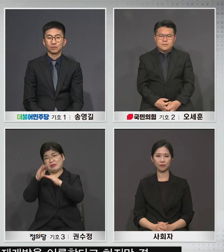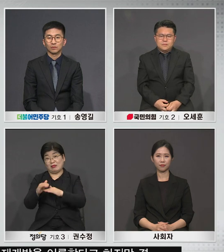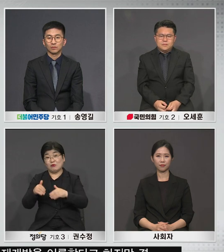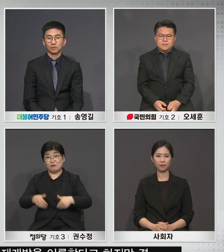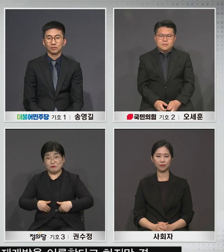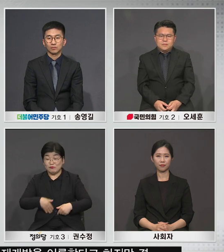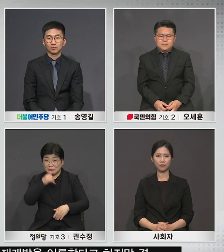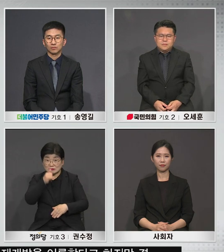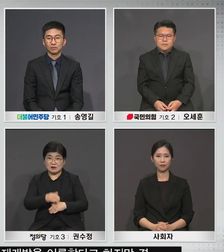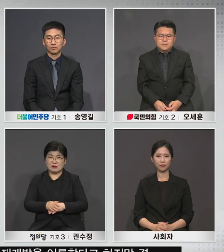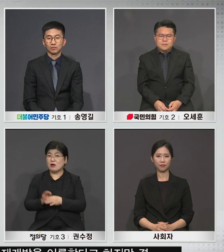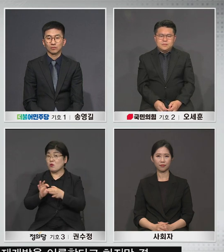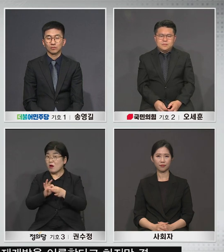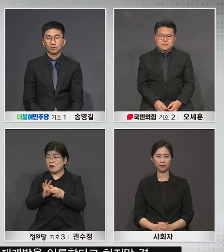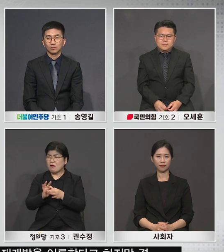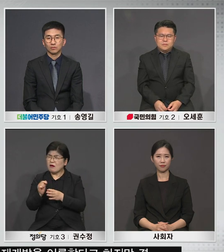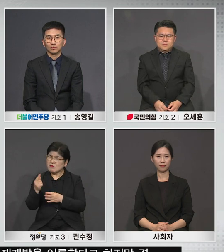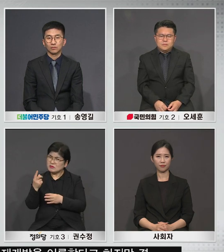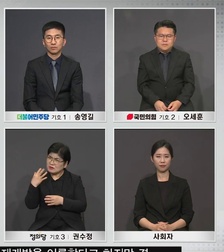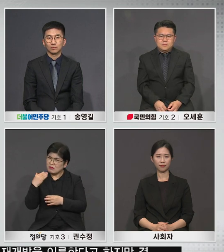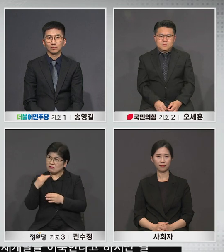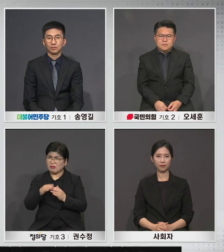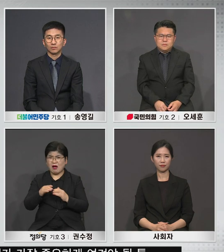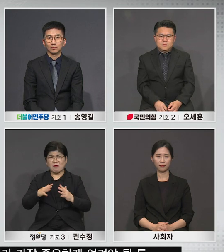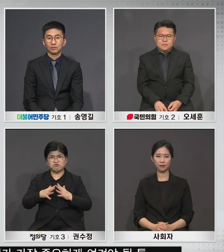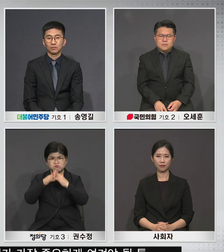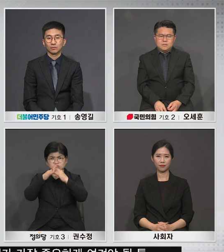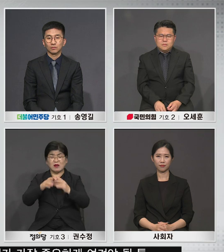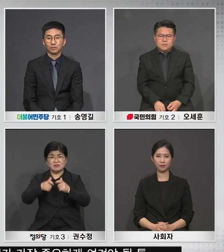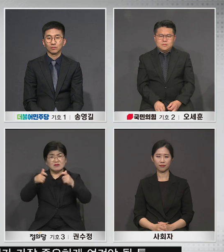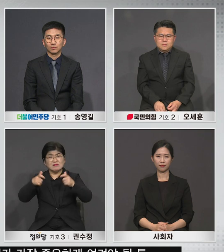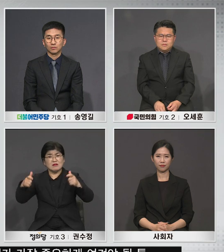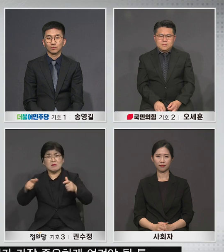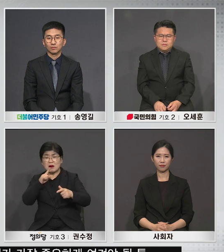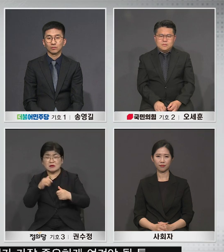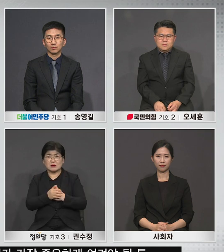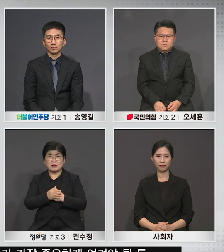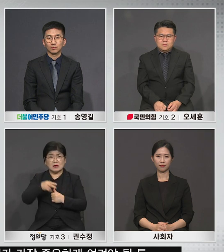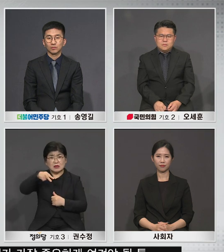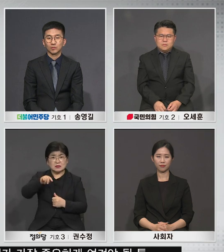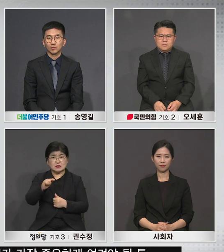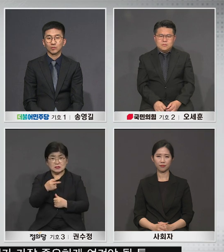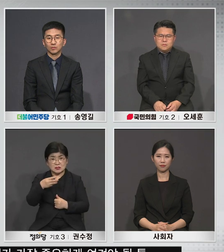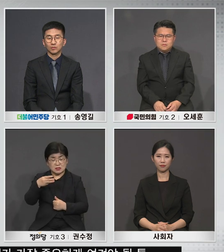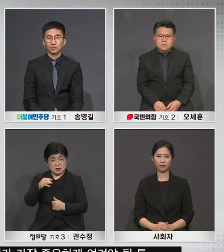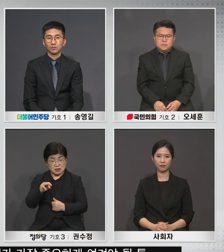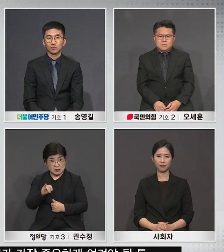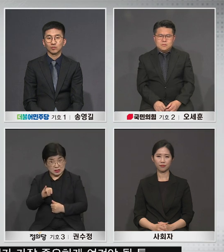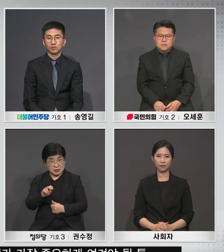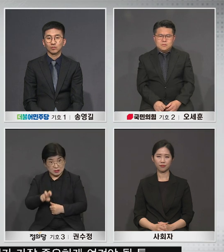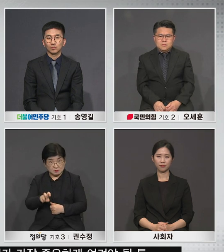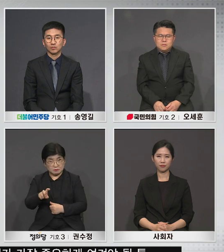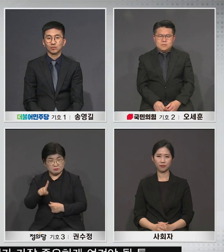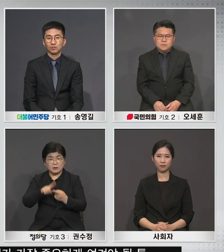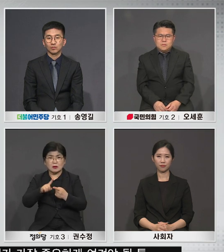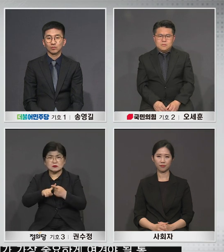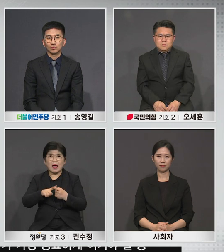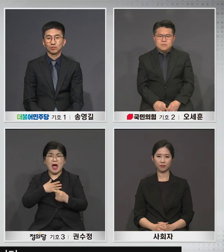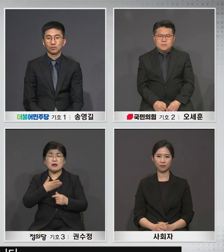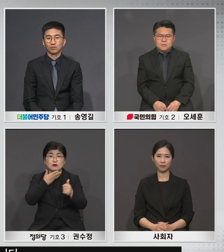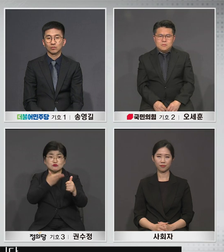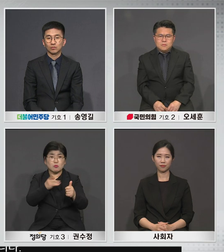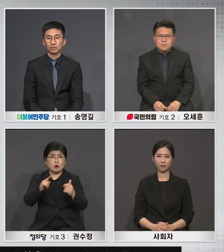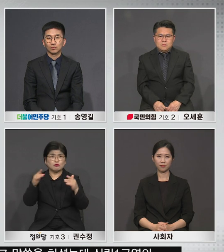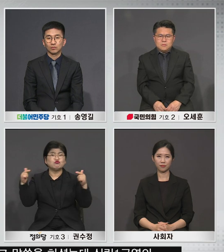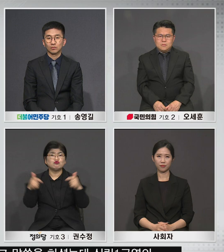이거와 관련해서요. 얼마 전에 공급량을 계속 늘리겠다고 말씀하셨는데 신림 1구역의 예를 들겠습니다. 여기서는 공급량이 되로 줄었습니다. 이건 어떻게